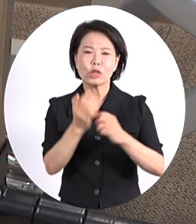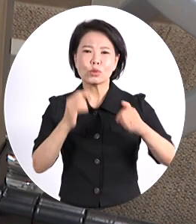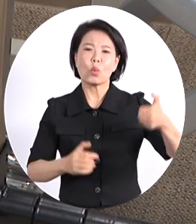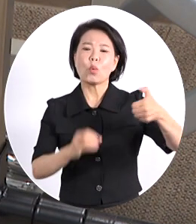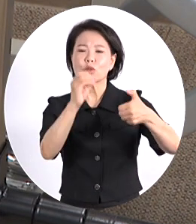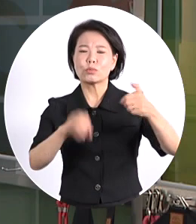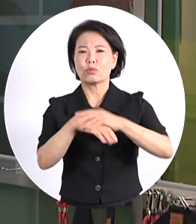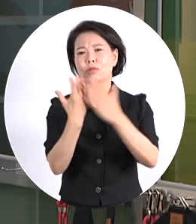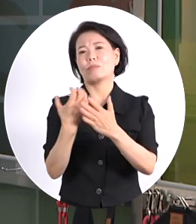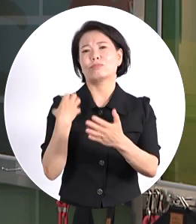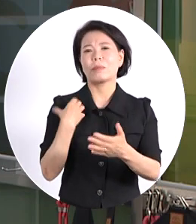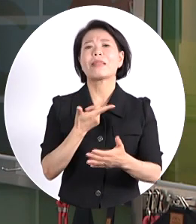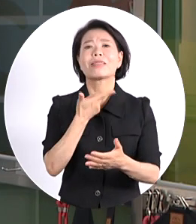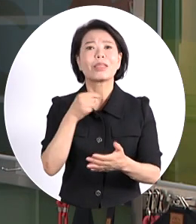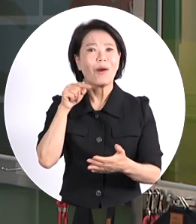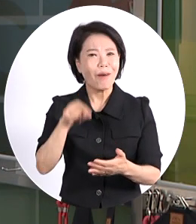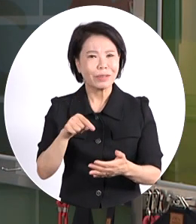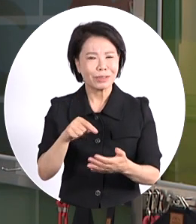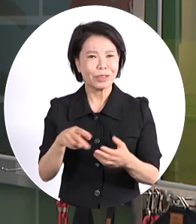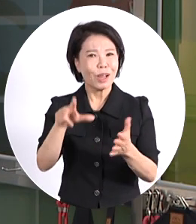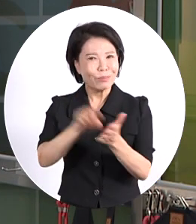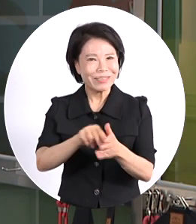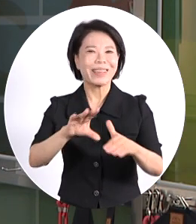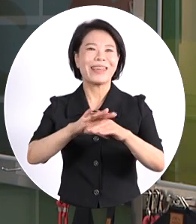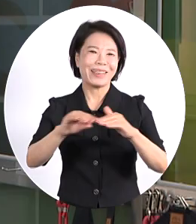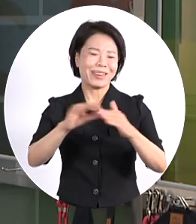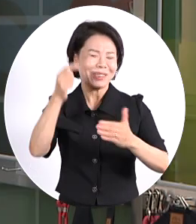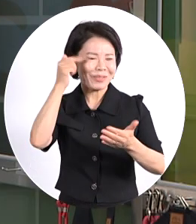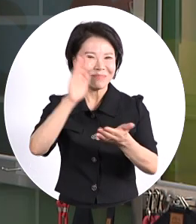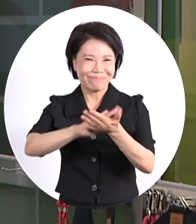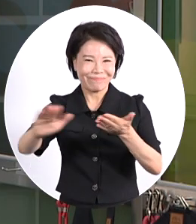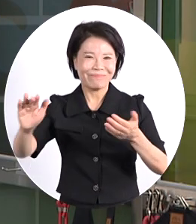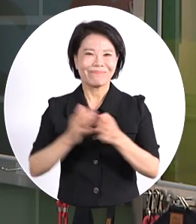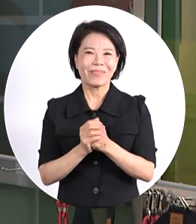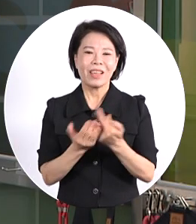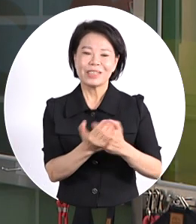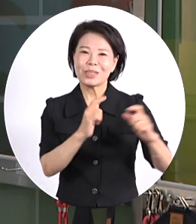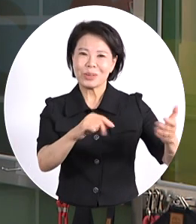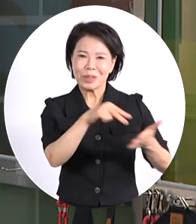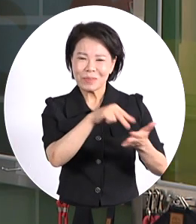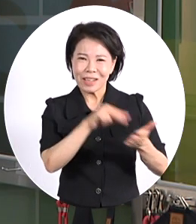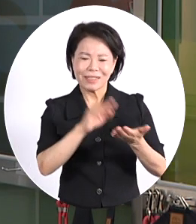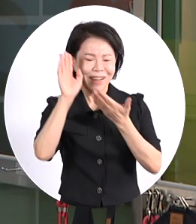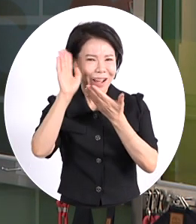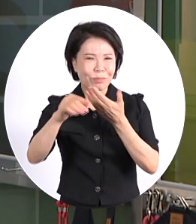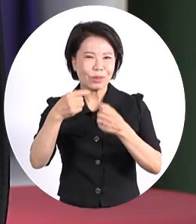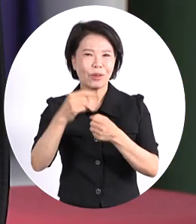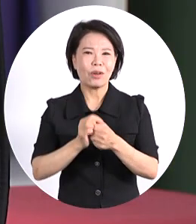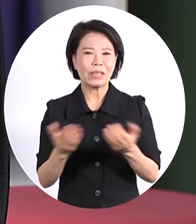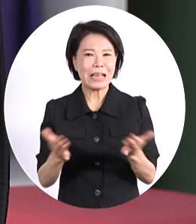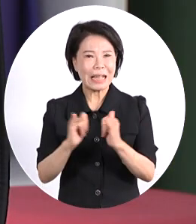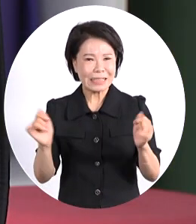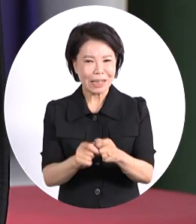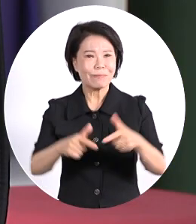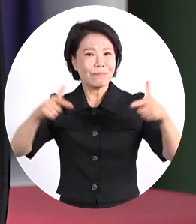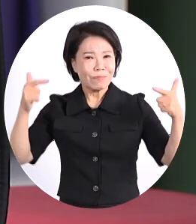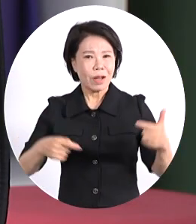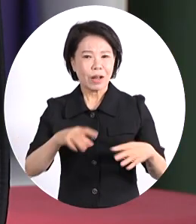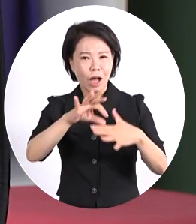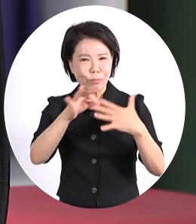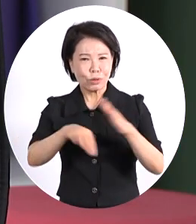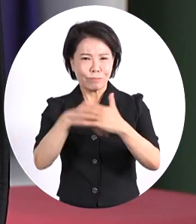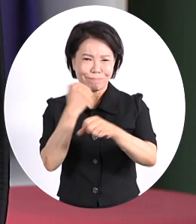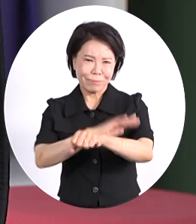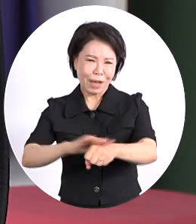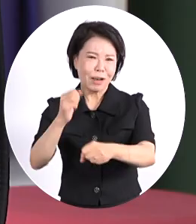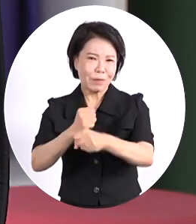절반의 운영비를 부담해왔던 구조적 문제도 해소됐는데요. 제주도는 향후 인력 증원과 프로그램